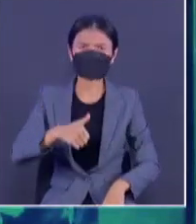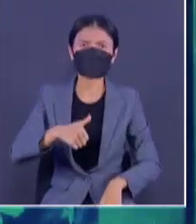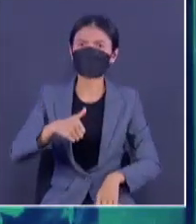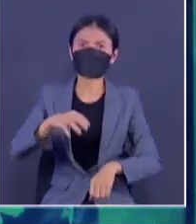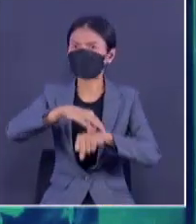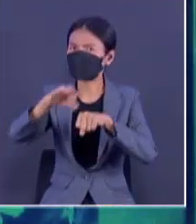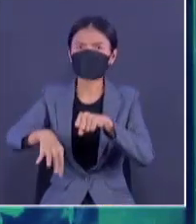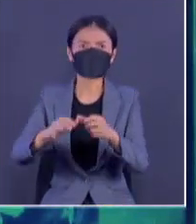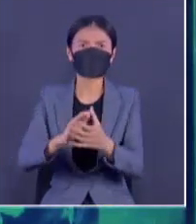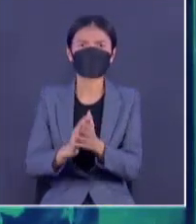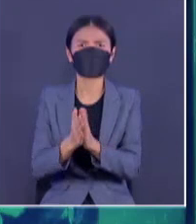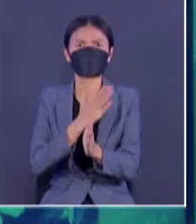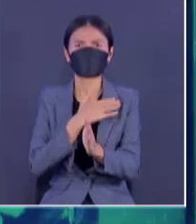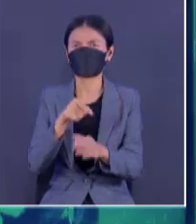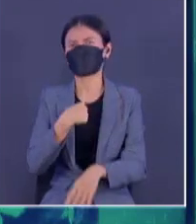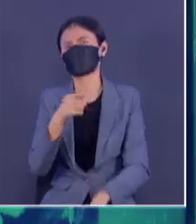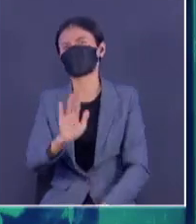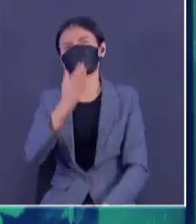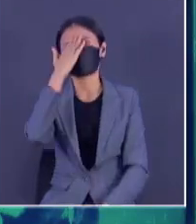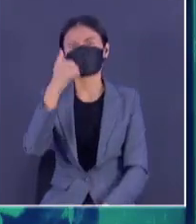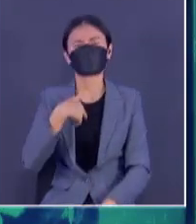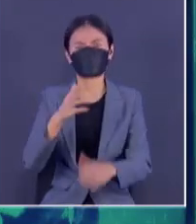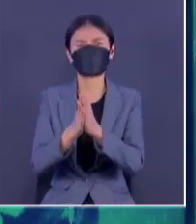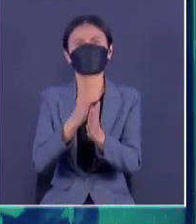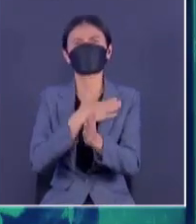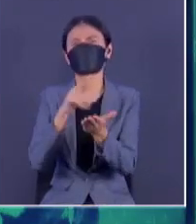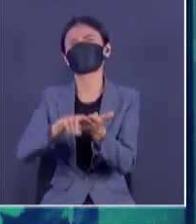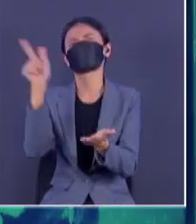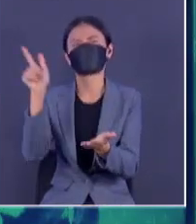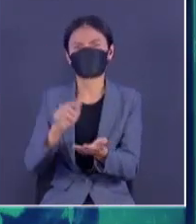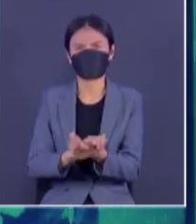งการสงฆ์อ่ะเพราะไม่งั้นแล้ววงการสงฆ์ที่เรากราบไหว้เนี่ยก็จะมีมลทินอยู่ตลอดเวลาแบบนี้นะครับ